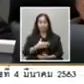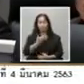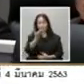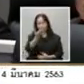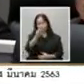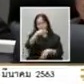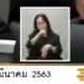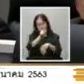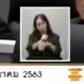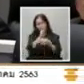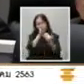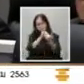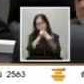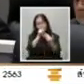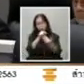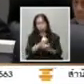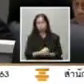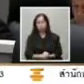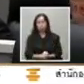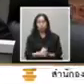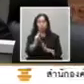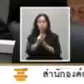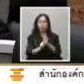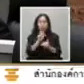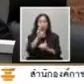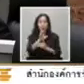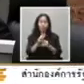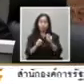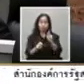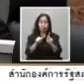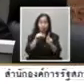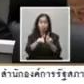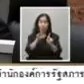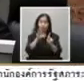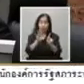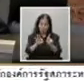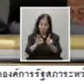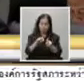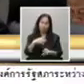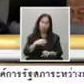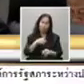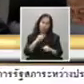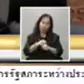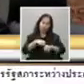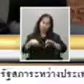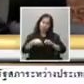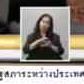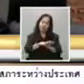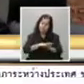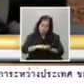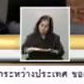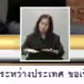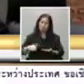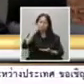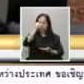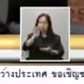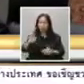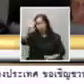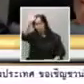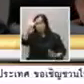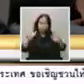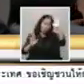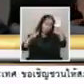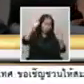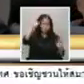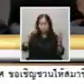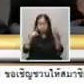ครับในข้อ9วงเล็บ3นะครับเพื่อให้มันเป็นด้วยความสงบเรียบร้อยของการประชุมสภาเนื้อหาส